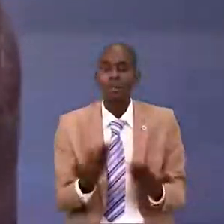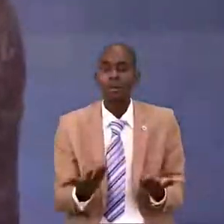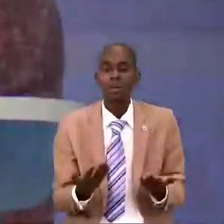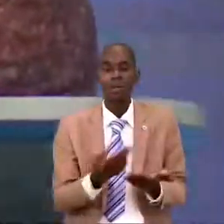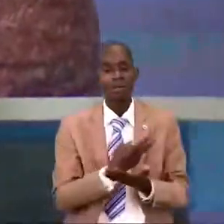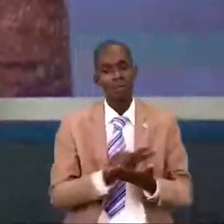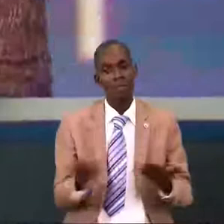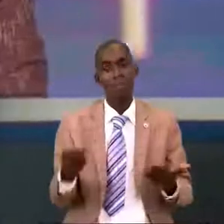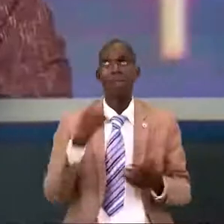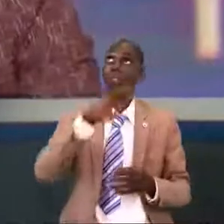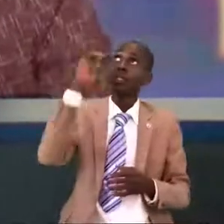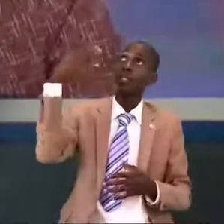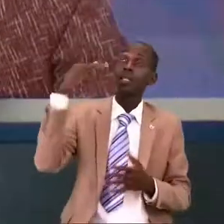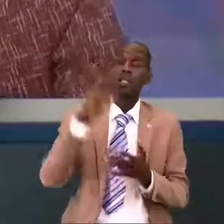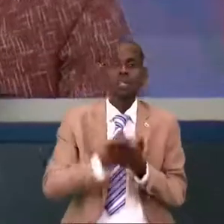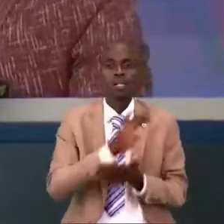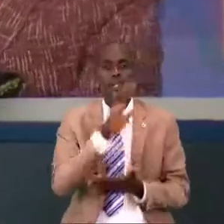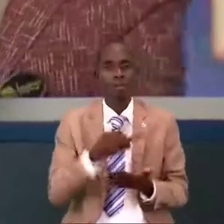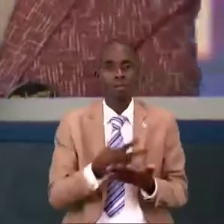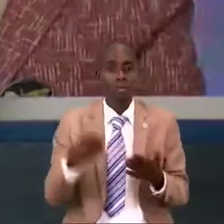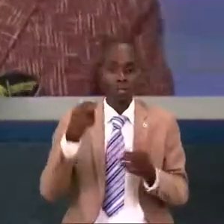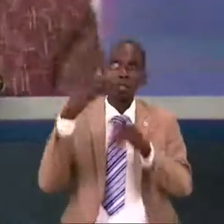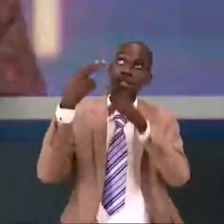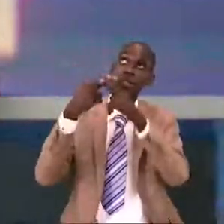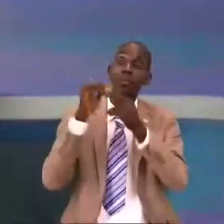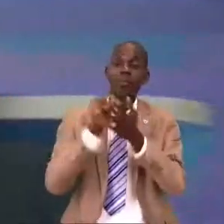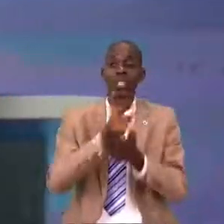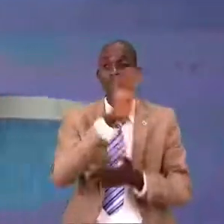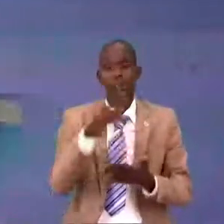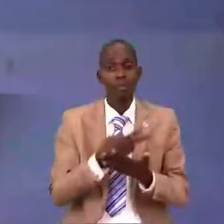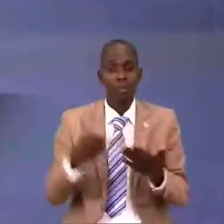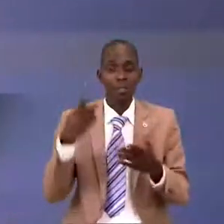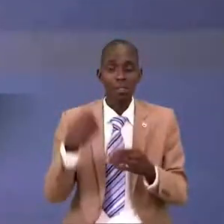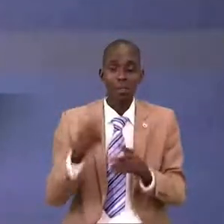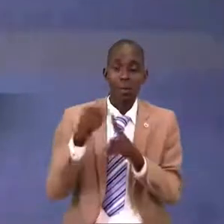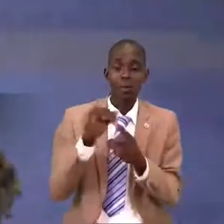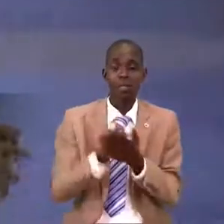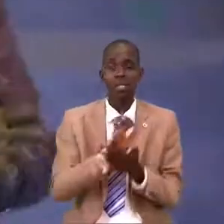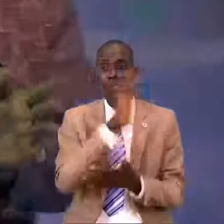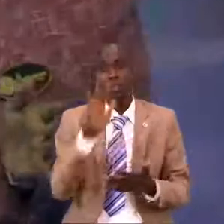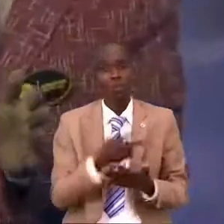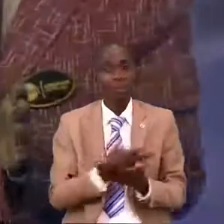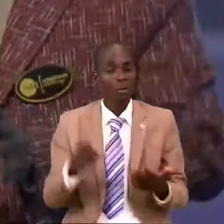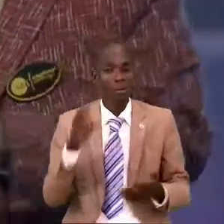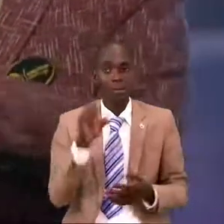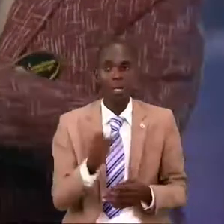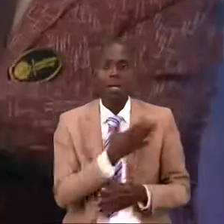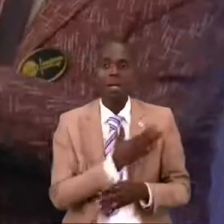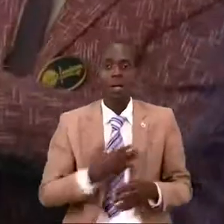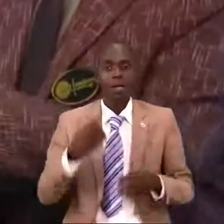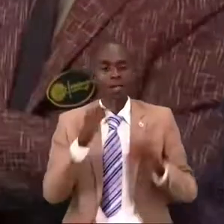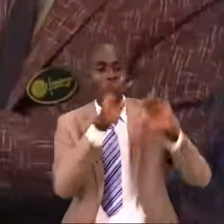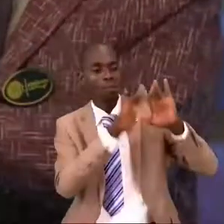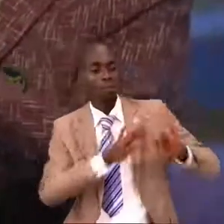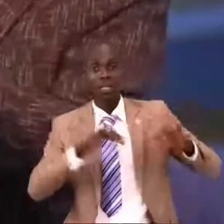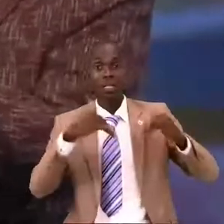la parole infaillible. Et la miséricorde maintenant infaillible. Ce soir, nous considérons le